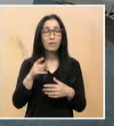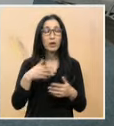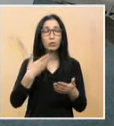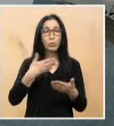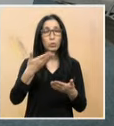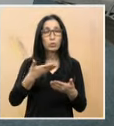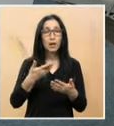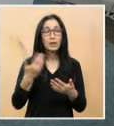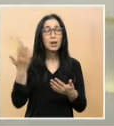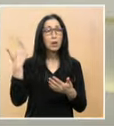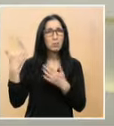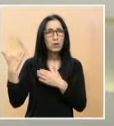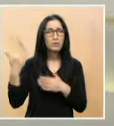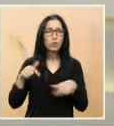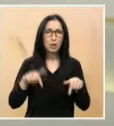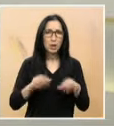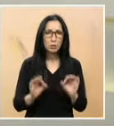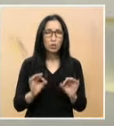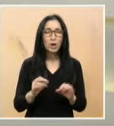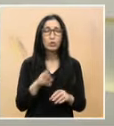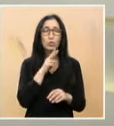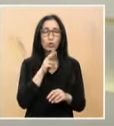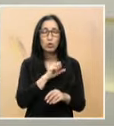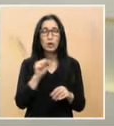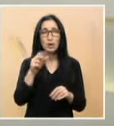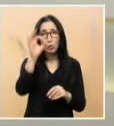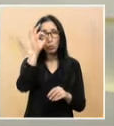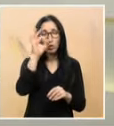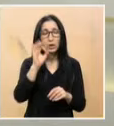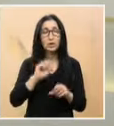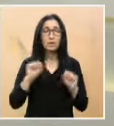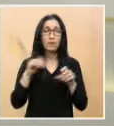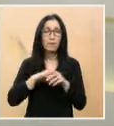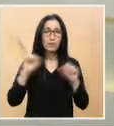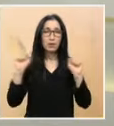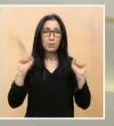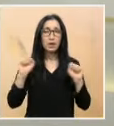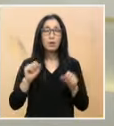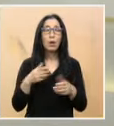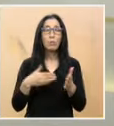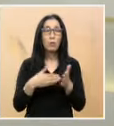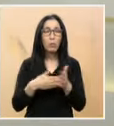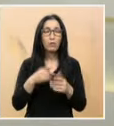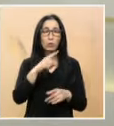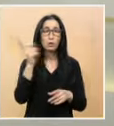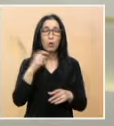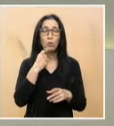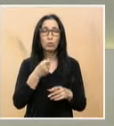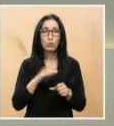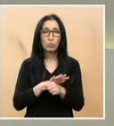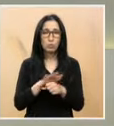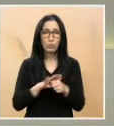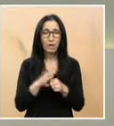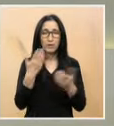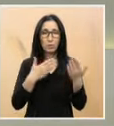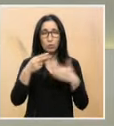празнично послание към всички бивши, настоящи учители и възпитаници в гимназията по повод 100 години от основаването на училището.